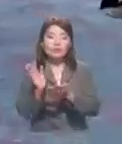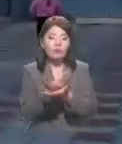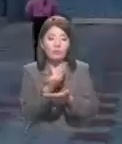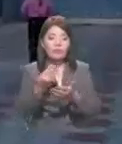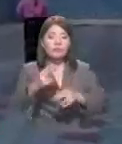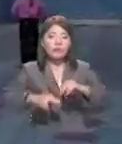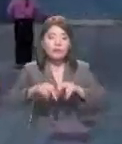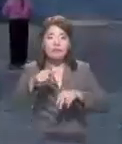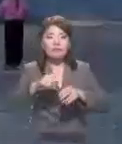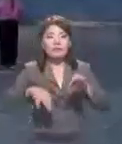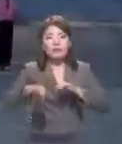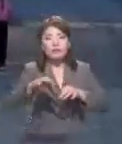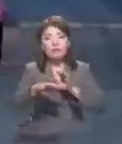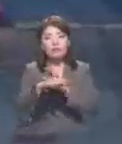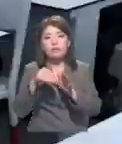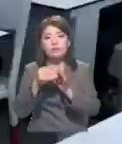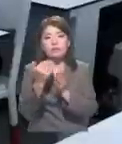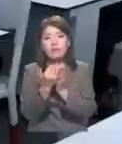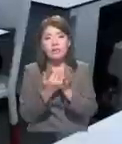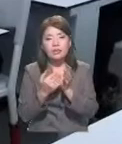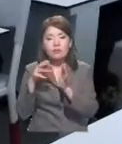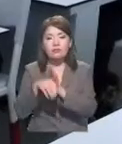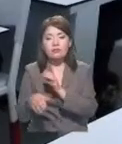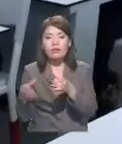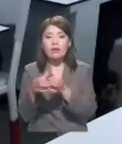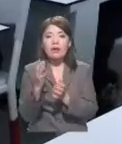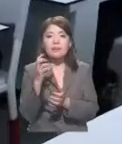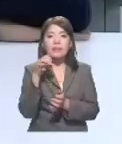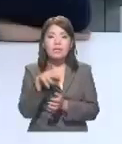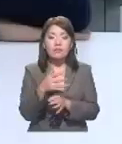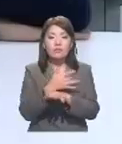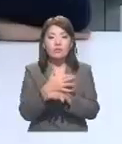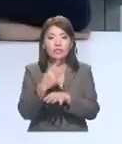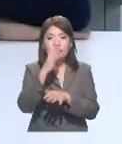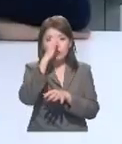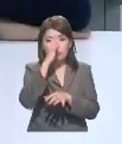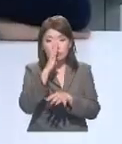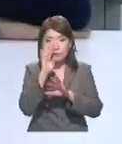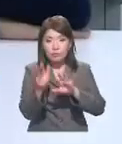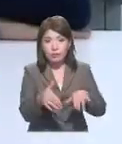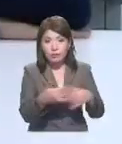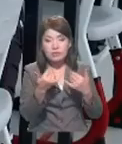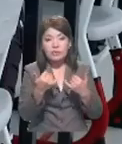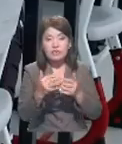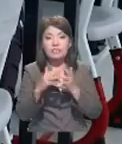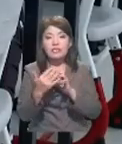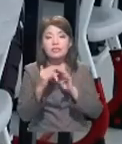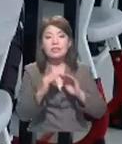нужного объекта в свою предвыборную программу включили аманатовцы. И вот спустя всего 4 месяца здесь учатся сельские